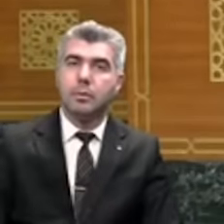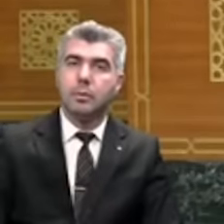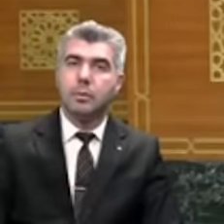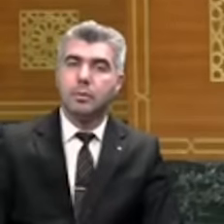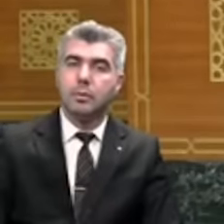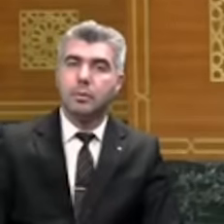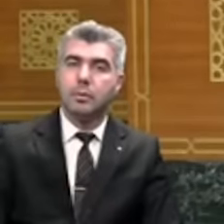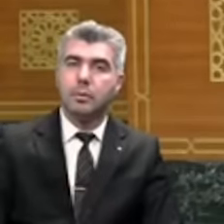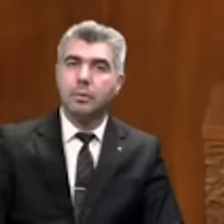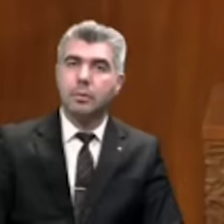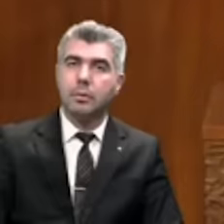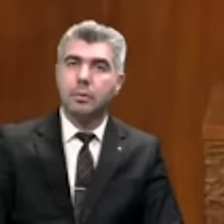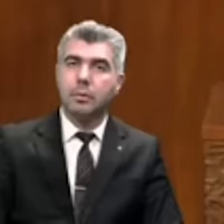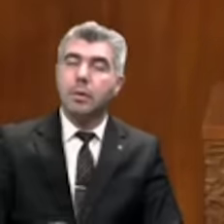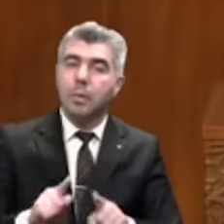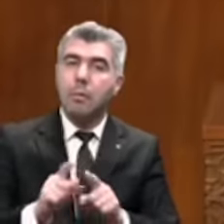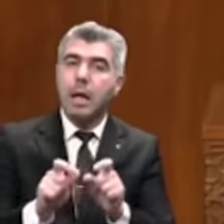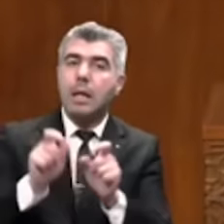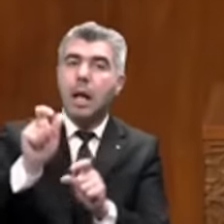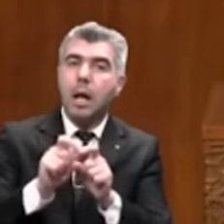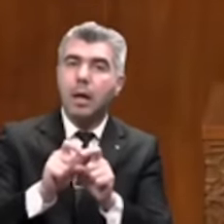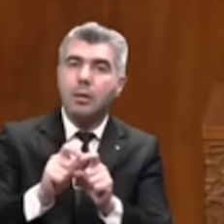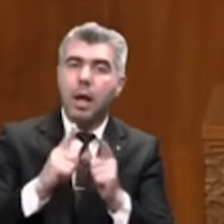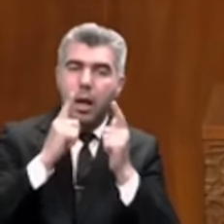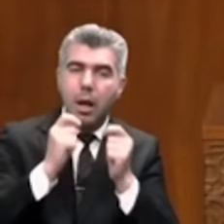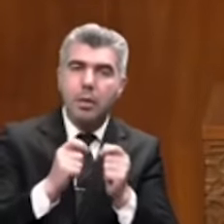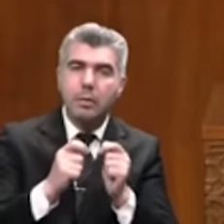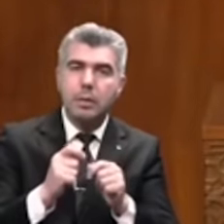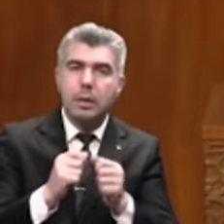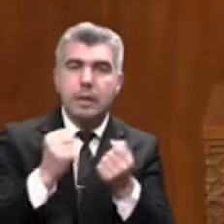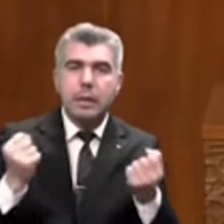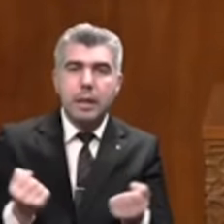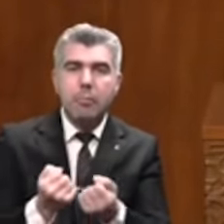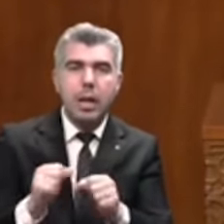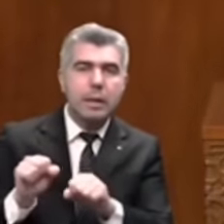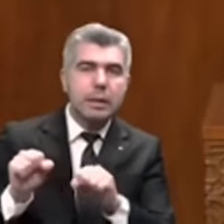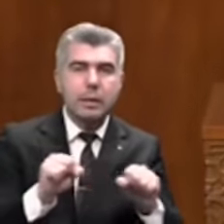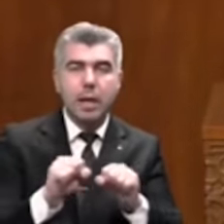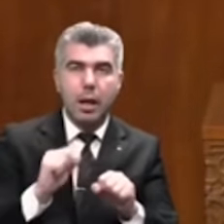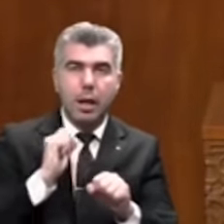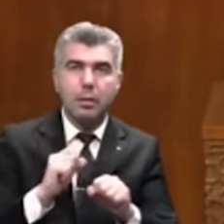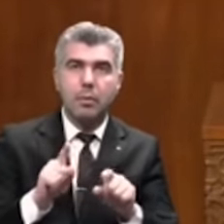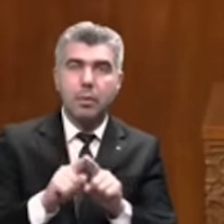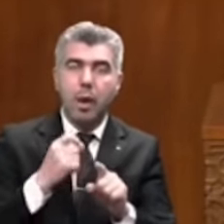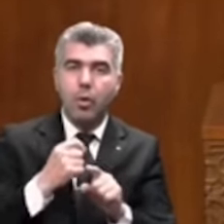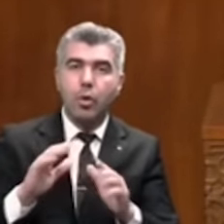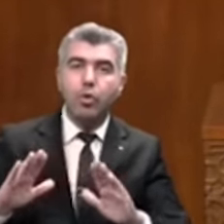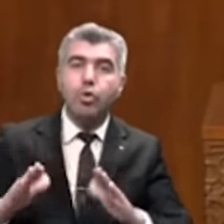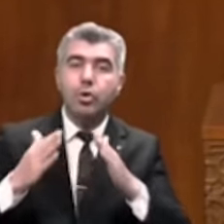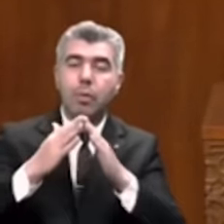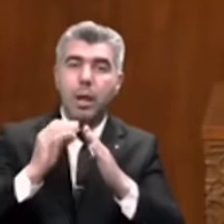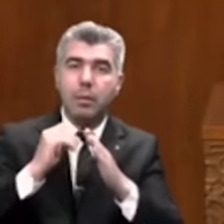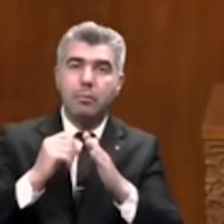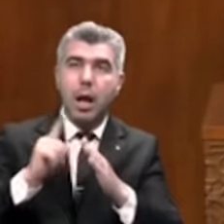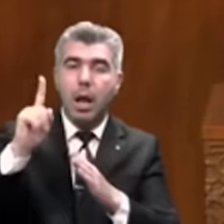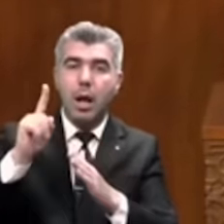حتى هذاك السيد، الناس اللي كانوا كيقول لك شوفوا التنميه القرويه، شوفوا الزنزال، اخويا اللي قضى على هذاك الجبل اللي كيطيحو سيدي